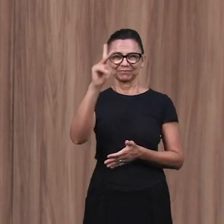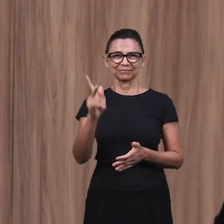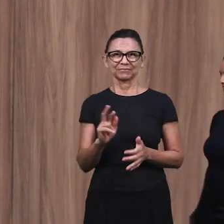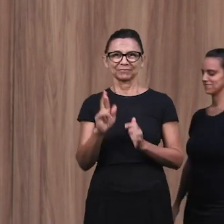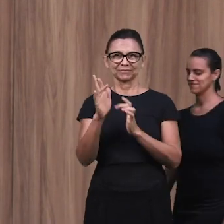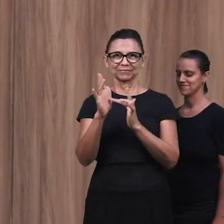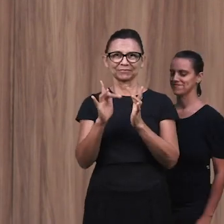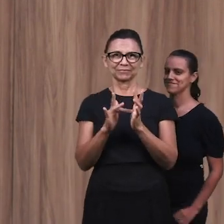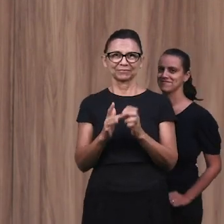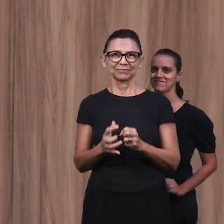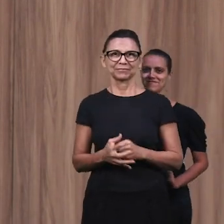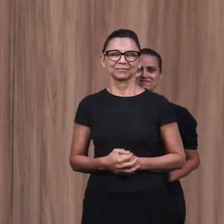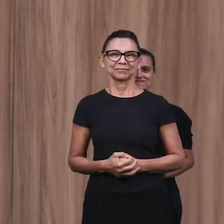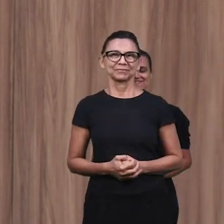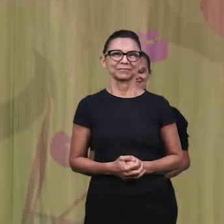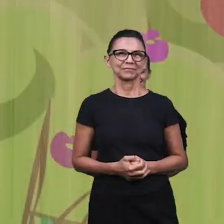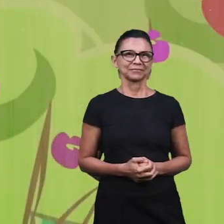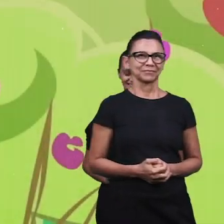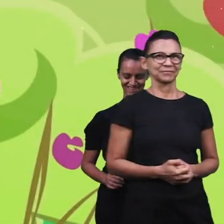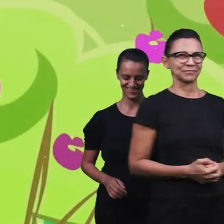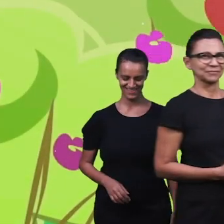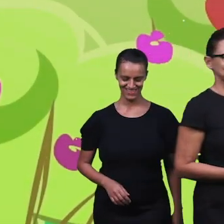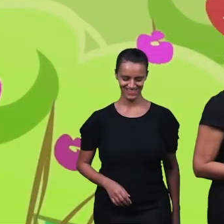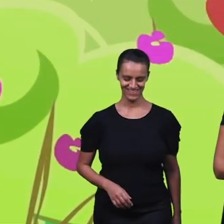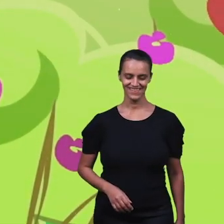étude et à tous la paix du Seigneur Jésus.